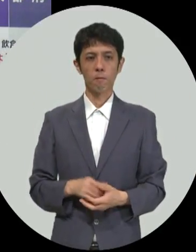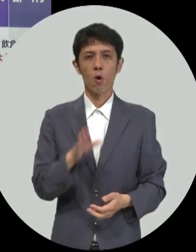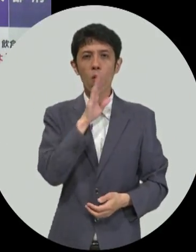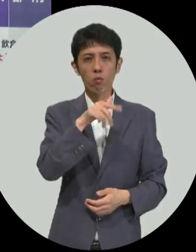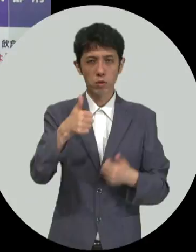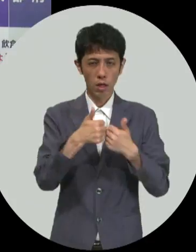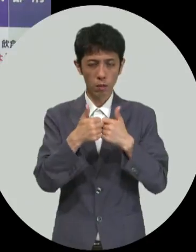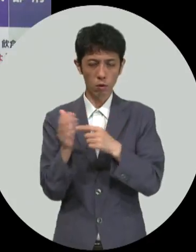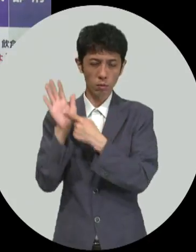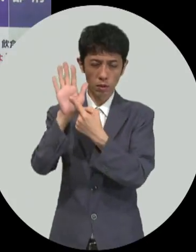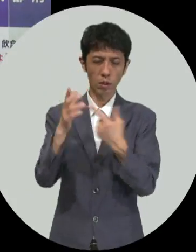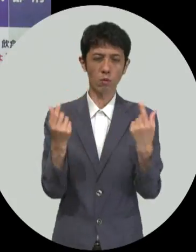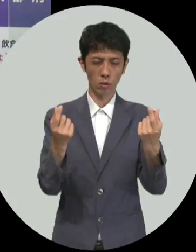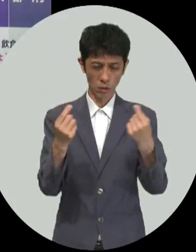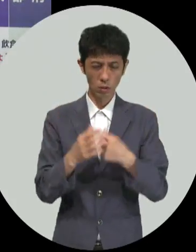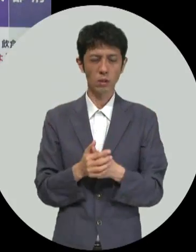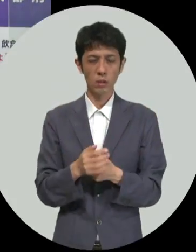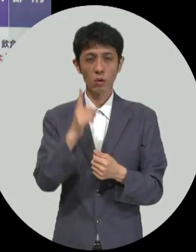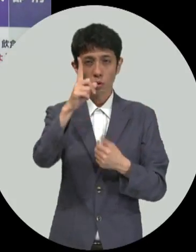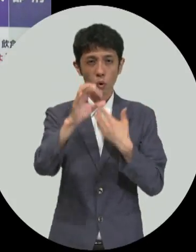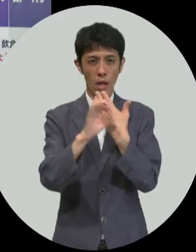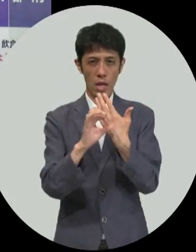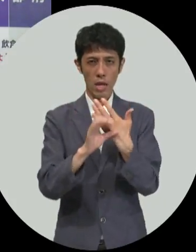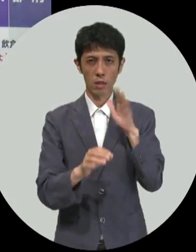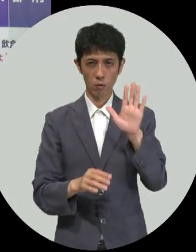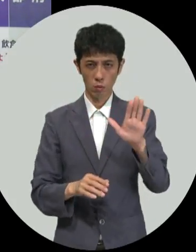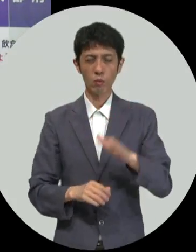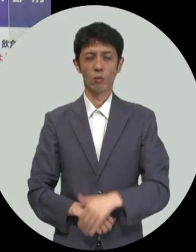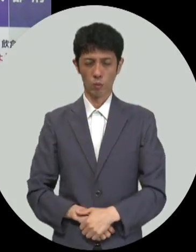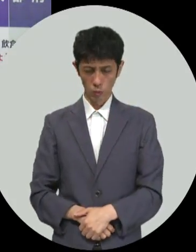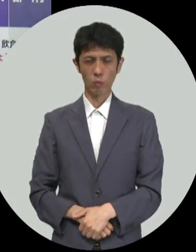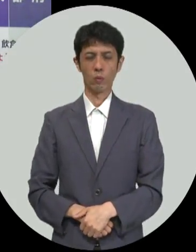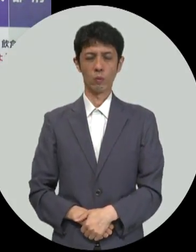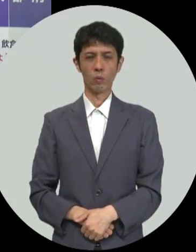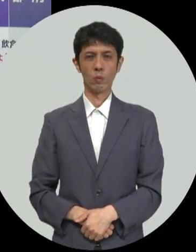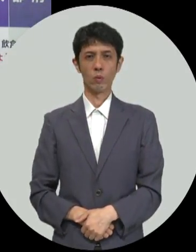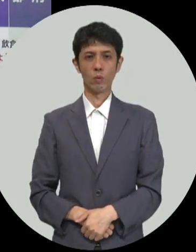しましたけれども、ほんの一つの例だけなんですけれども、